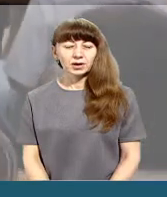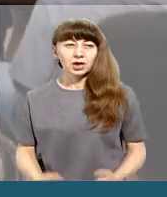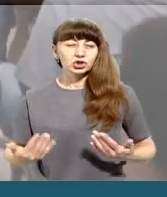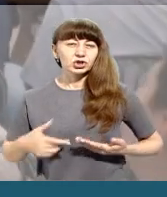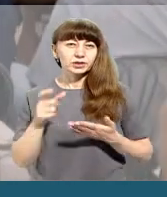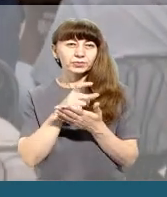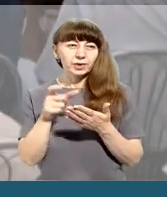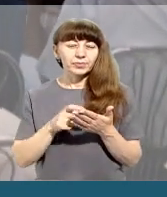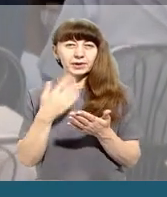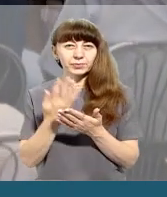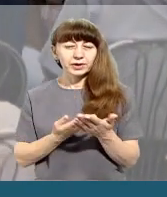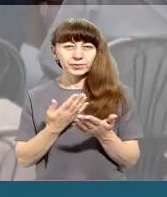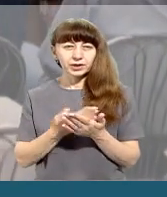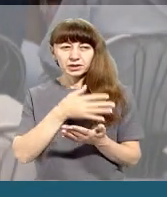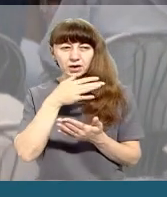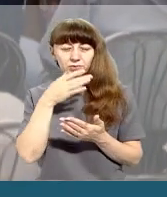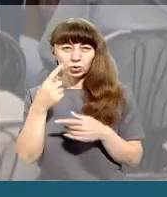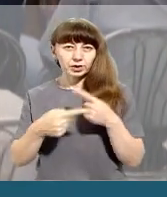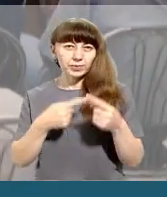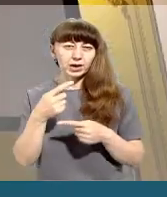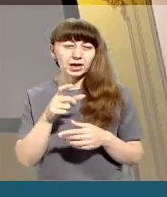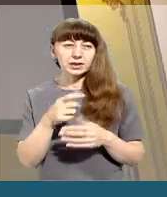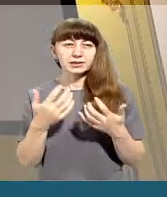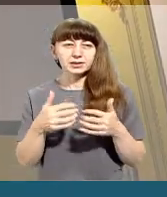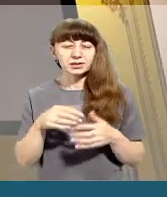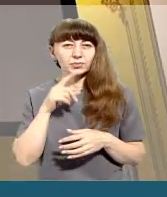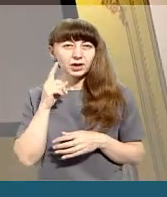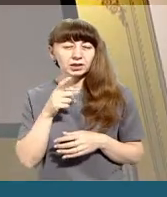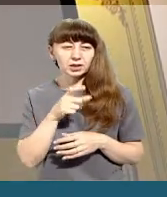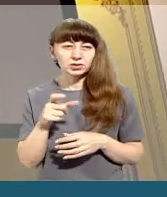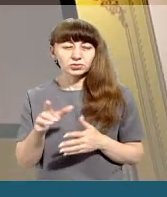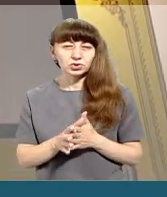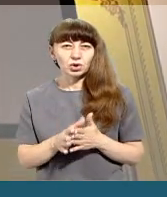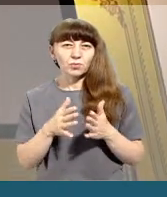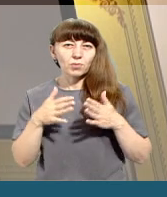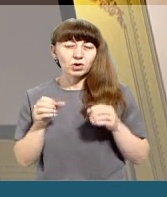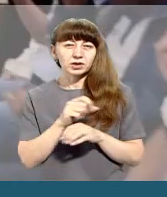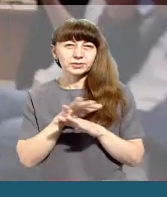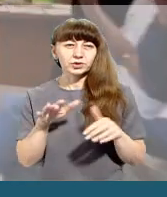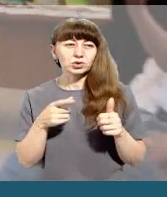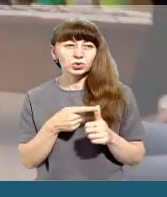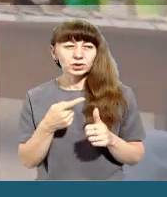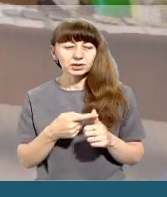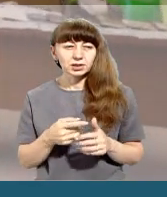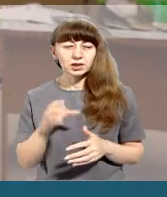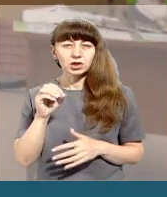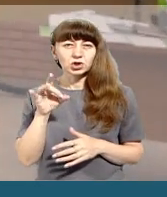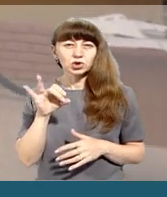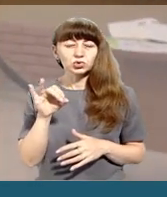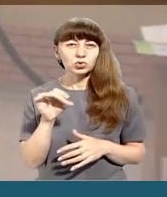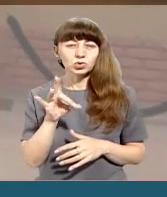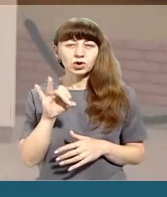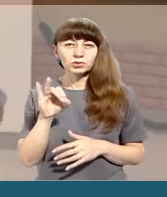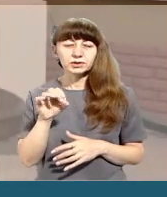жастар арасында есімі кеңінен дәріптеліп келе жатыр. Қазіргі уақытта ел арасында ақын ретінде танылып жүрген Ернұр Әуезхан мерейтойда